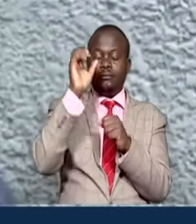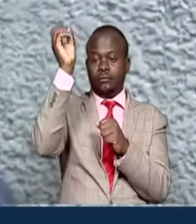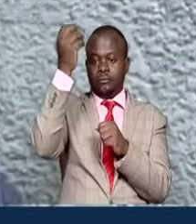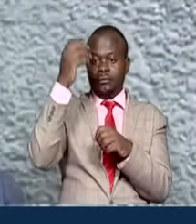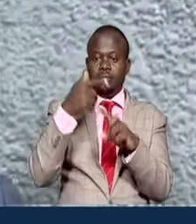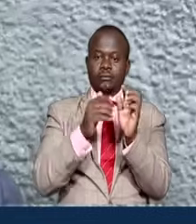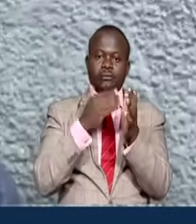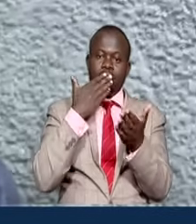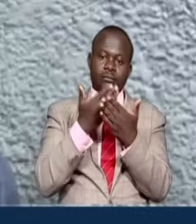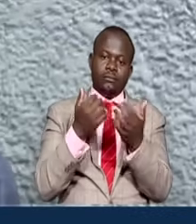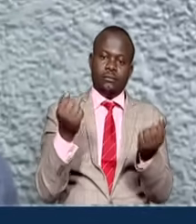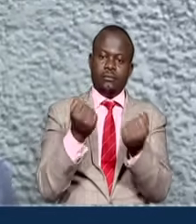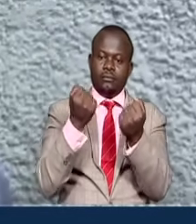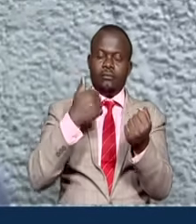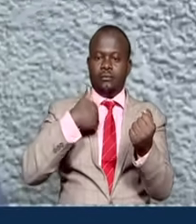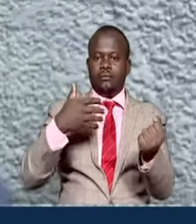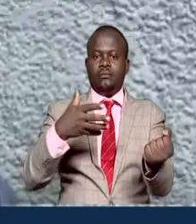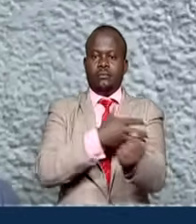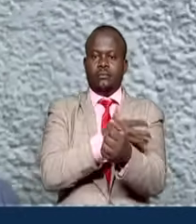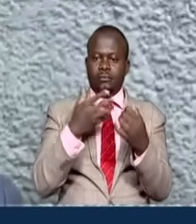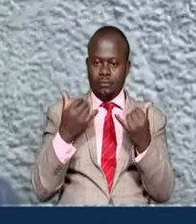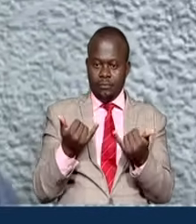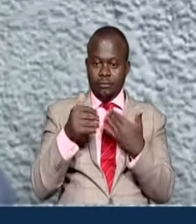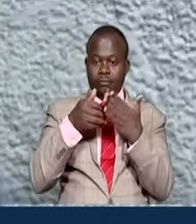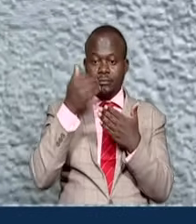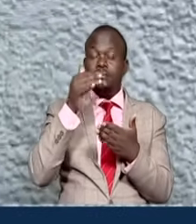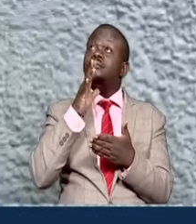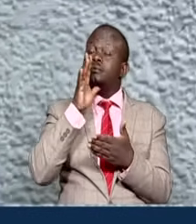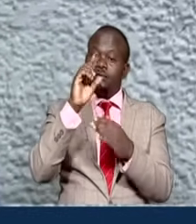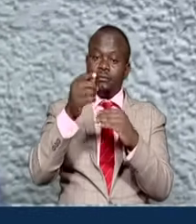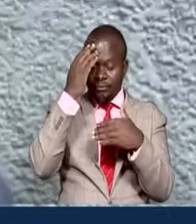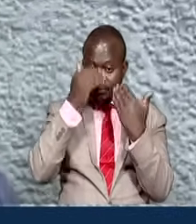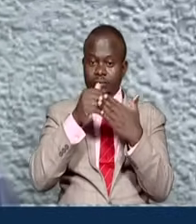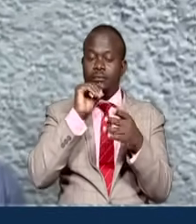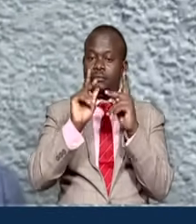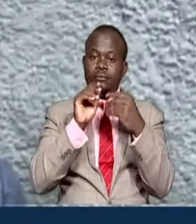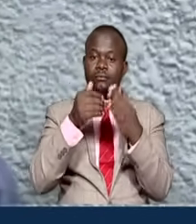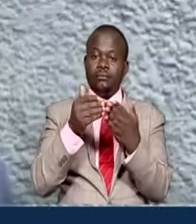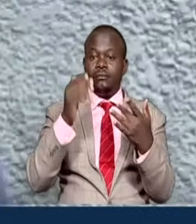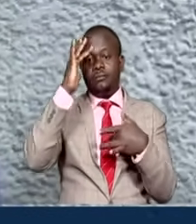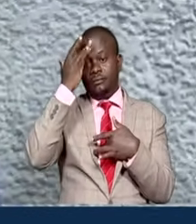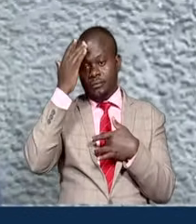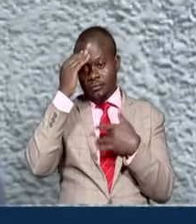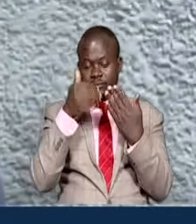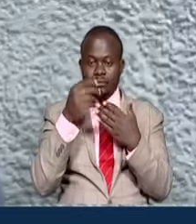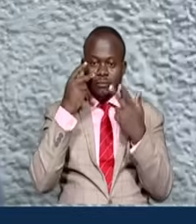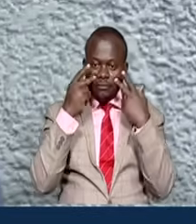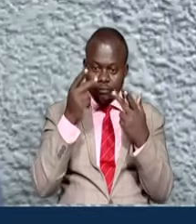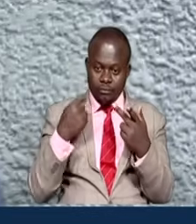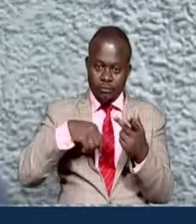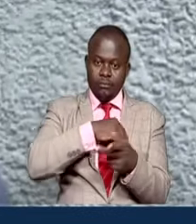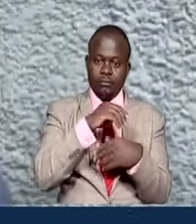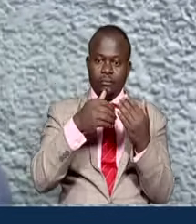neza zikomeye zifite imbaraga. Rero iyo ambulance itinze kugerayo kubera yuko n'abaturage barwaye kugira ngo babone icyo batega bazuri kwa